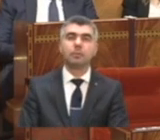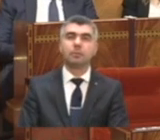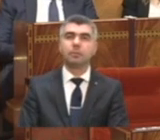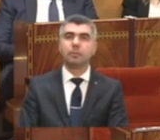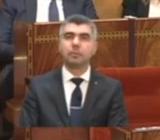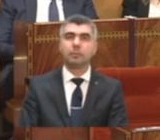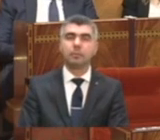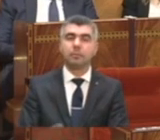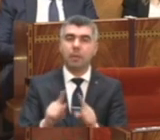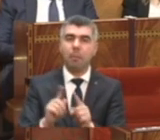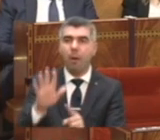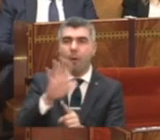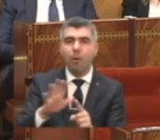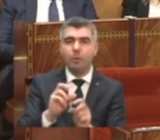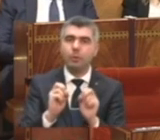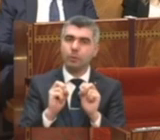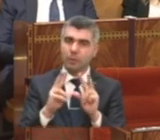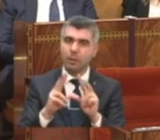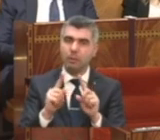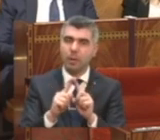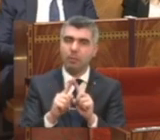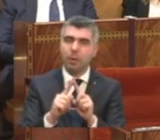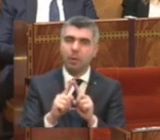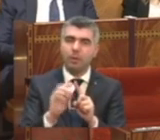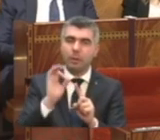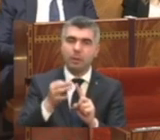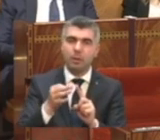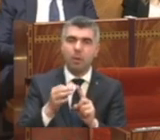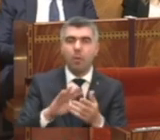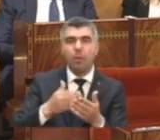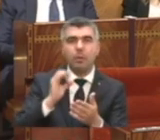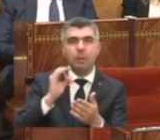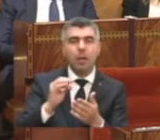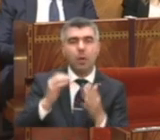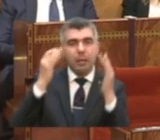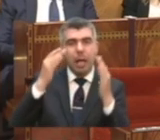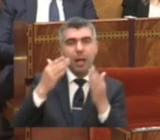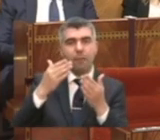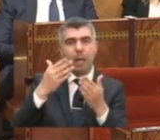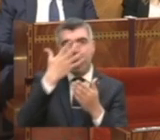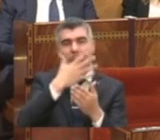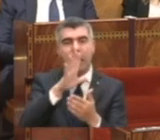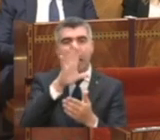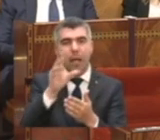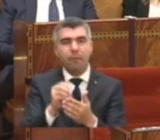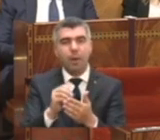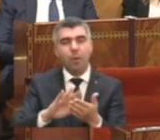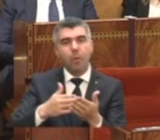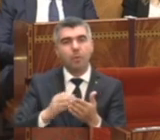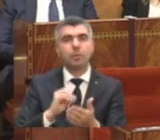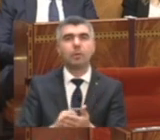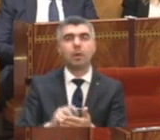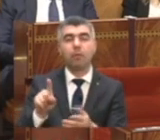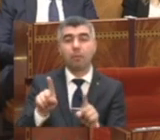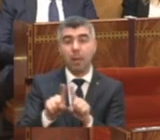الذي كان بشهادة الجميع من أكثر النسخ تنظيما، بل كان عرسا ثقافيا وطنيا وإفريقيا بامتياز. وبكل صدق